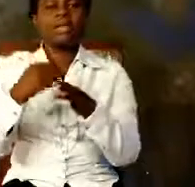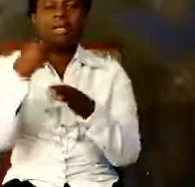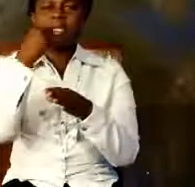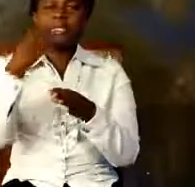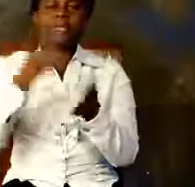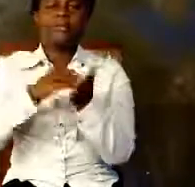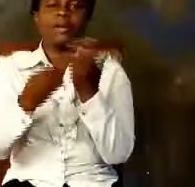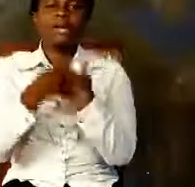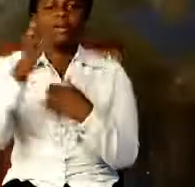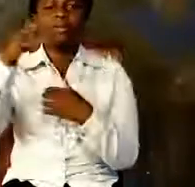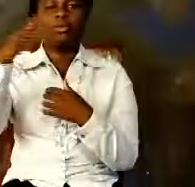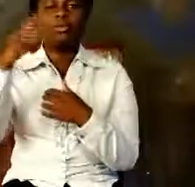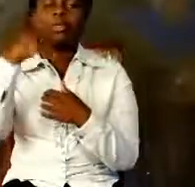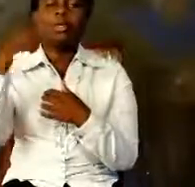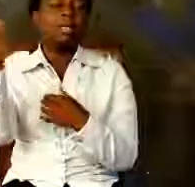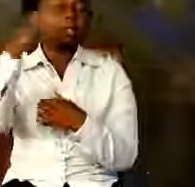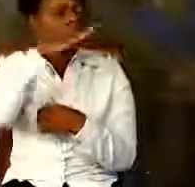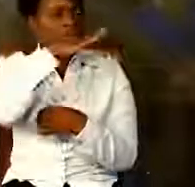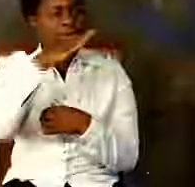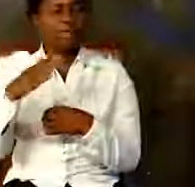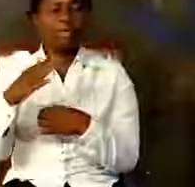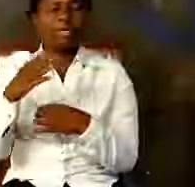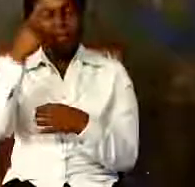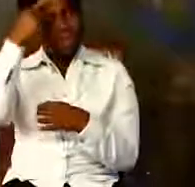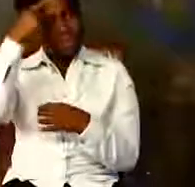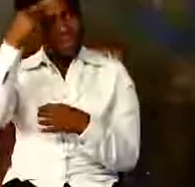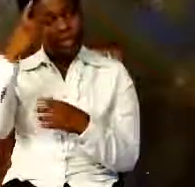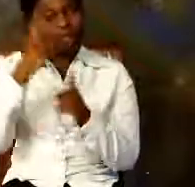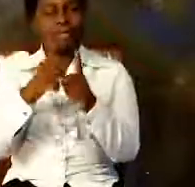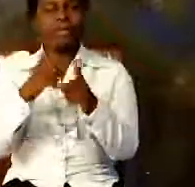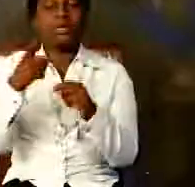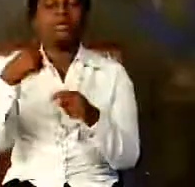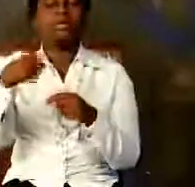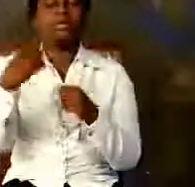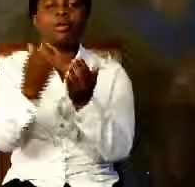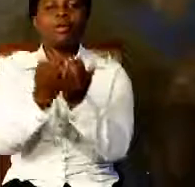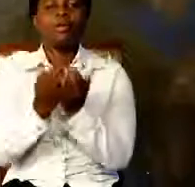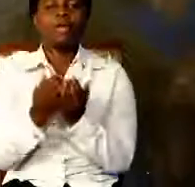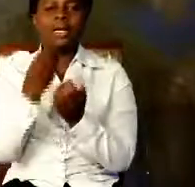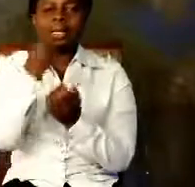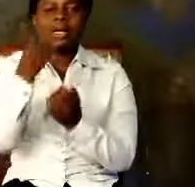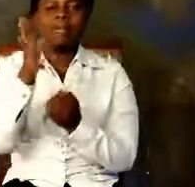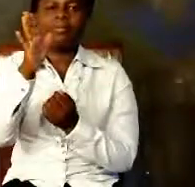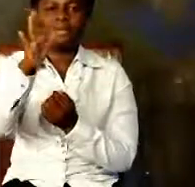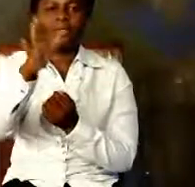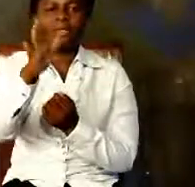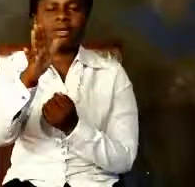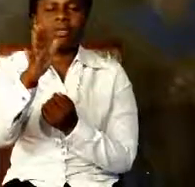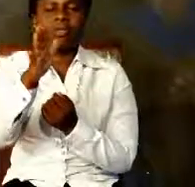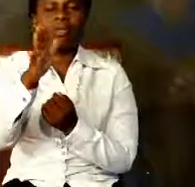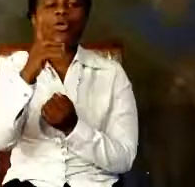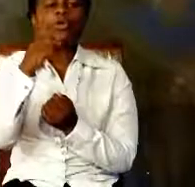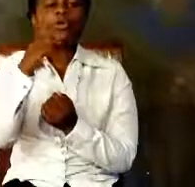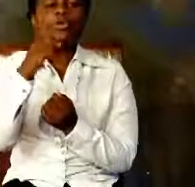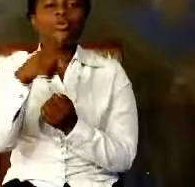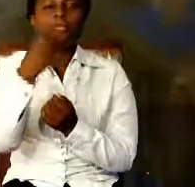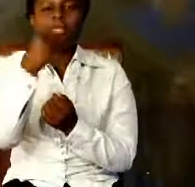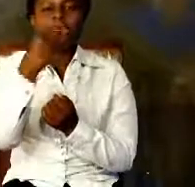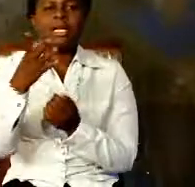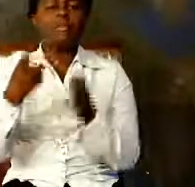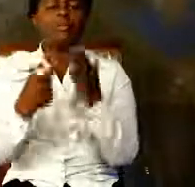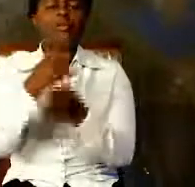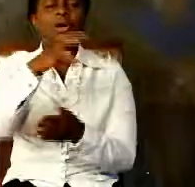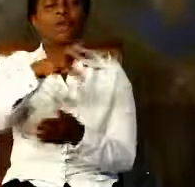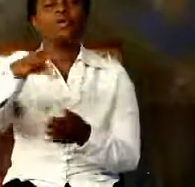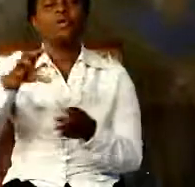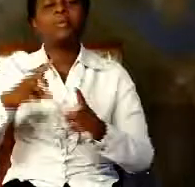jioni. Ninaamini utafuata hiyo na tutaendelea kupokea taarifa zenu. Omolo, tuna taarifa pia kutoka